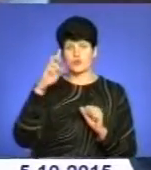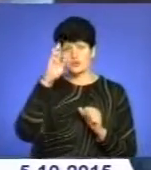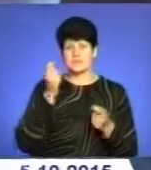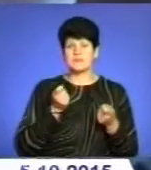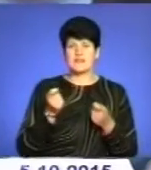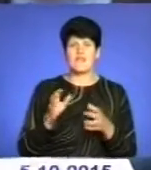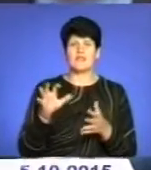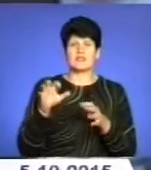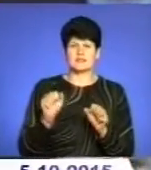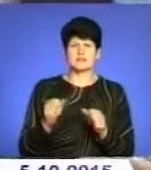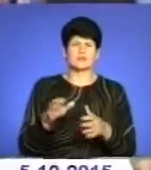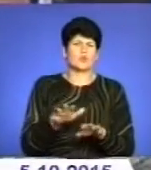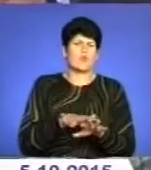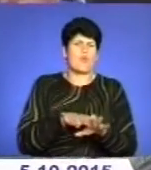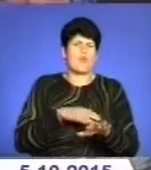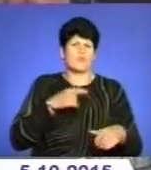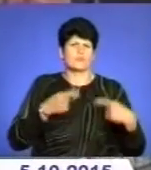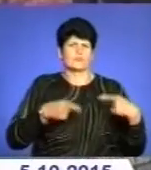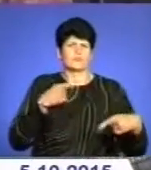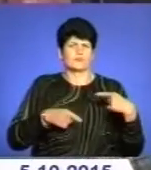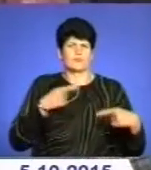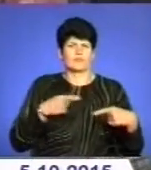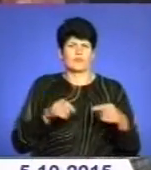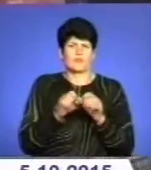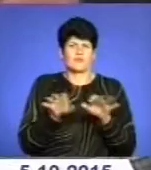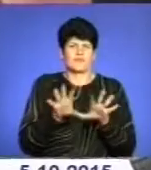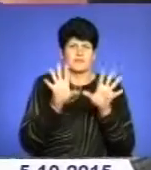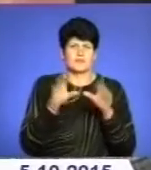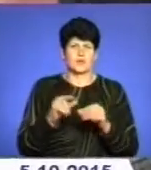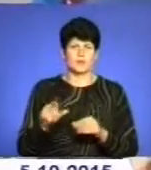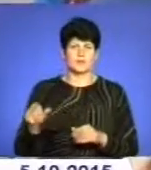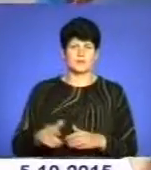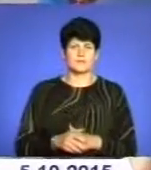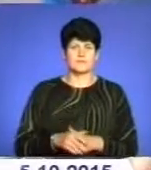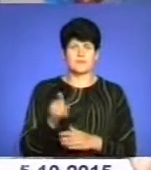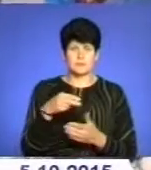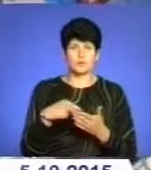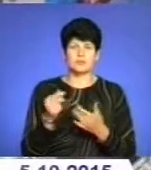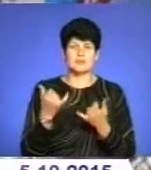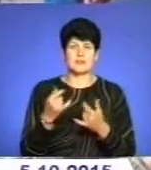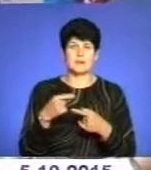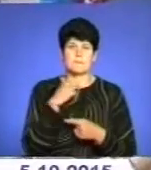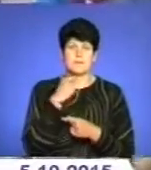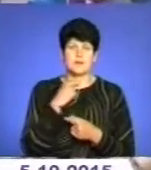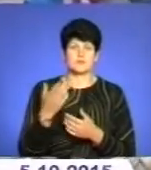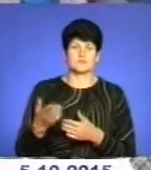власниками ядки довго сперечалися, розігнавши всіх покупців. Ви би купили зараз оце м'ясо?